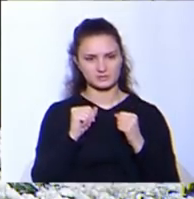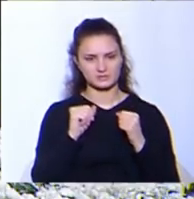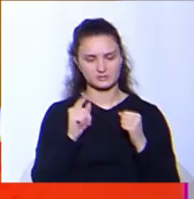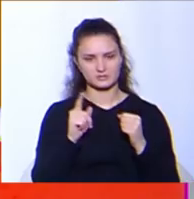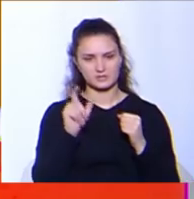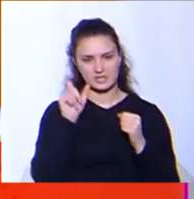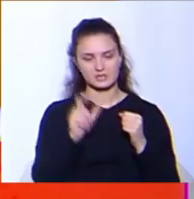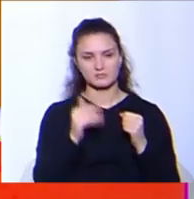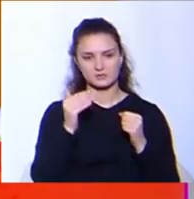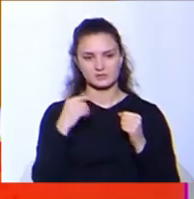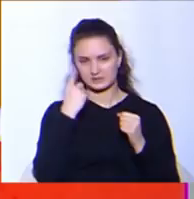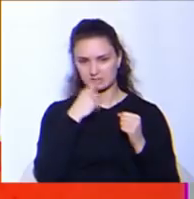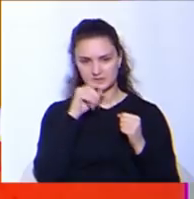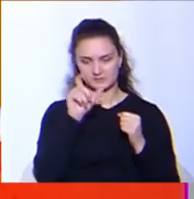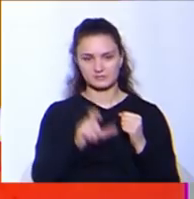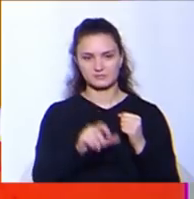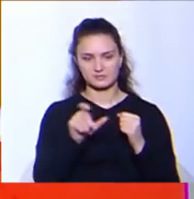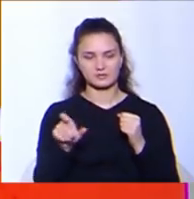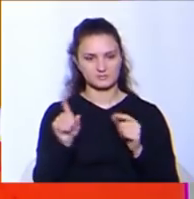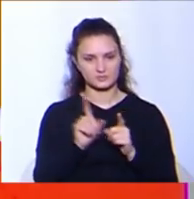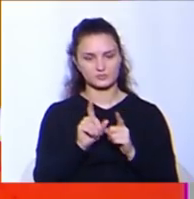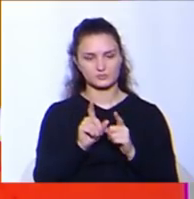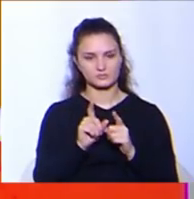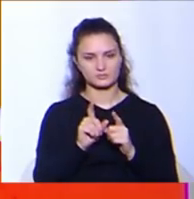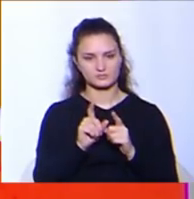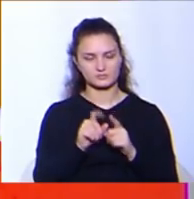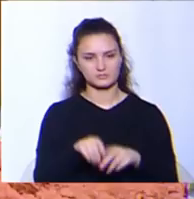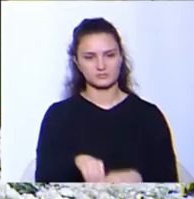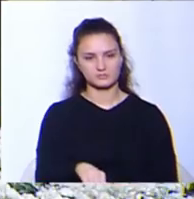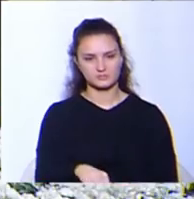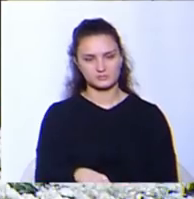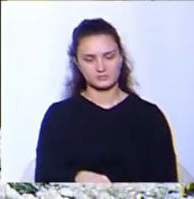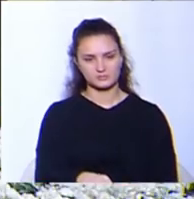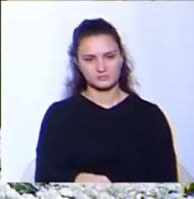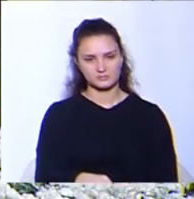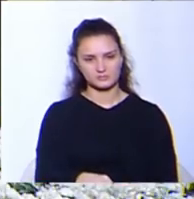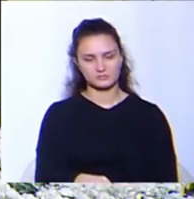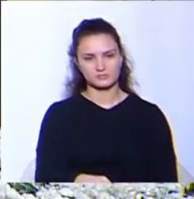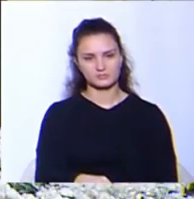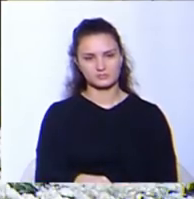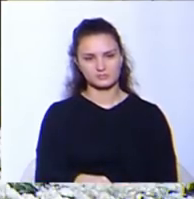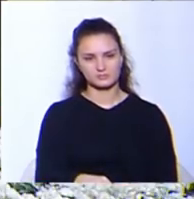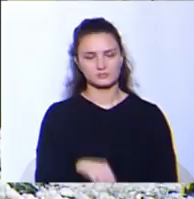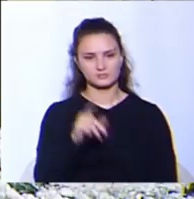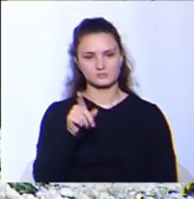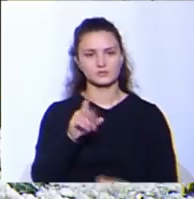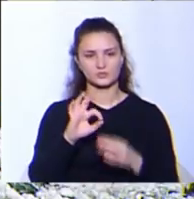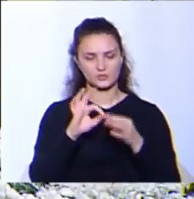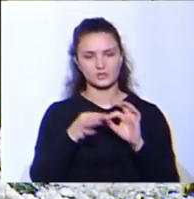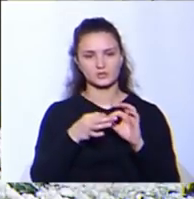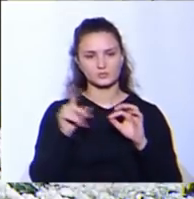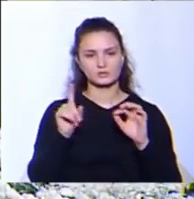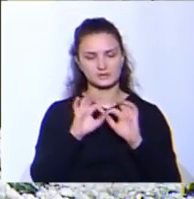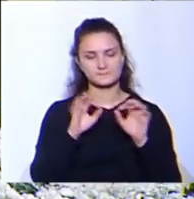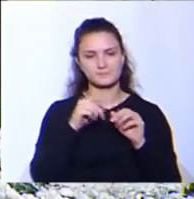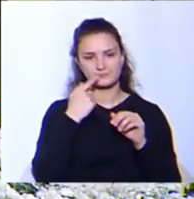გააჩნიათ ან ადამიანის ინდივიდუალურ მახასიათებელს და ფერმენტულ მზაობას ორგანიზმისა. აქვე არის თქვენ კონკრეტული სახეობა